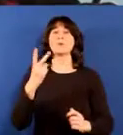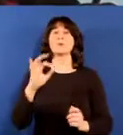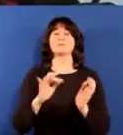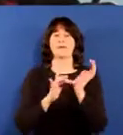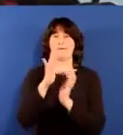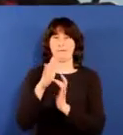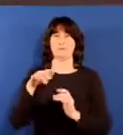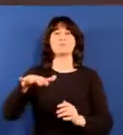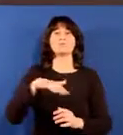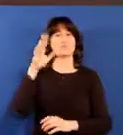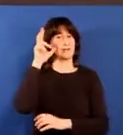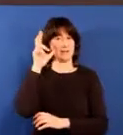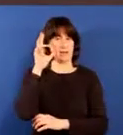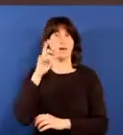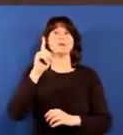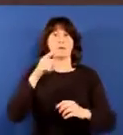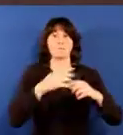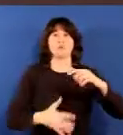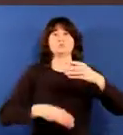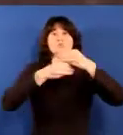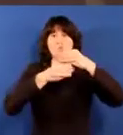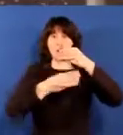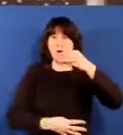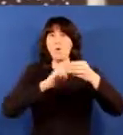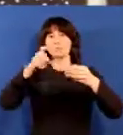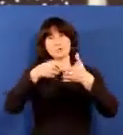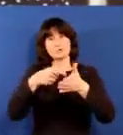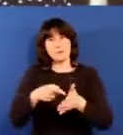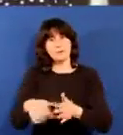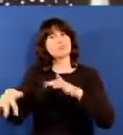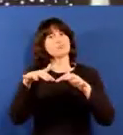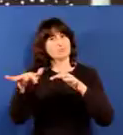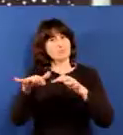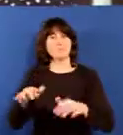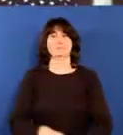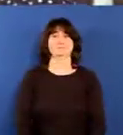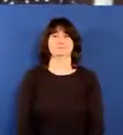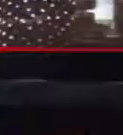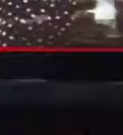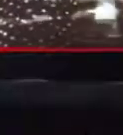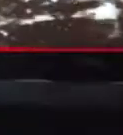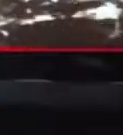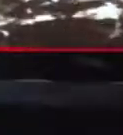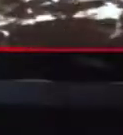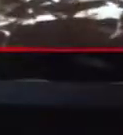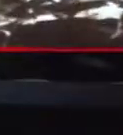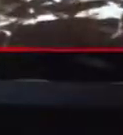gain, aurten aitorpen honen deialdiak bat egiten du Gerra Zibilean Bizkaiaren kontra egin ziren